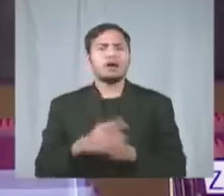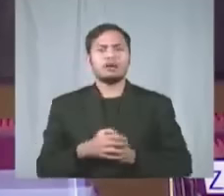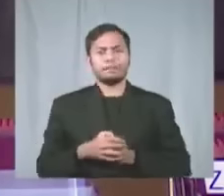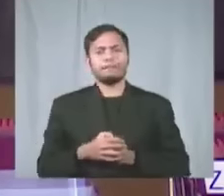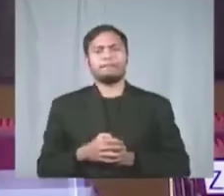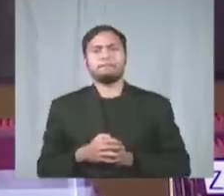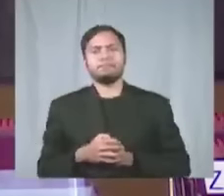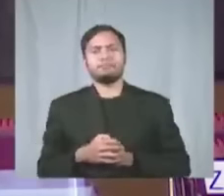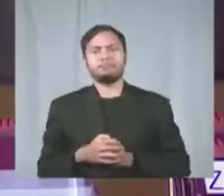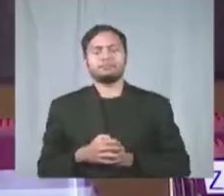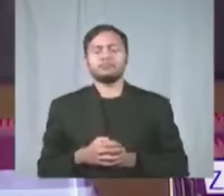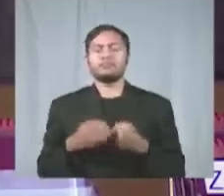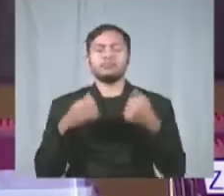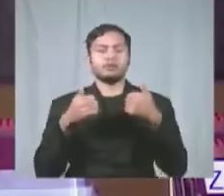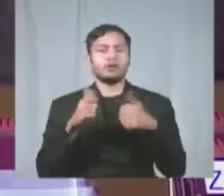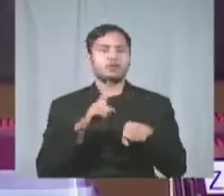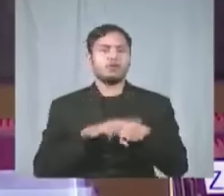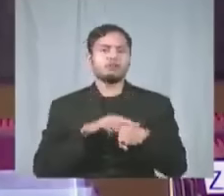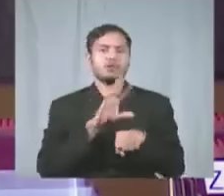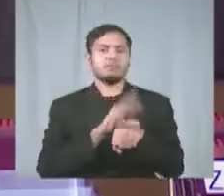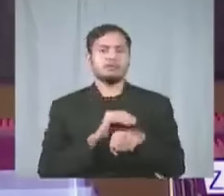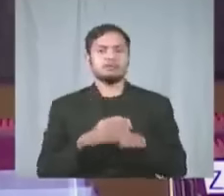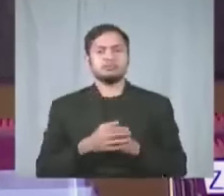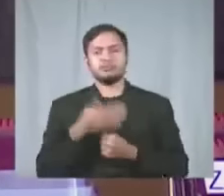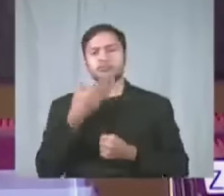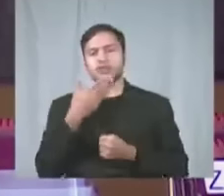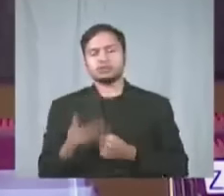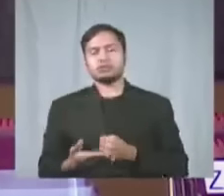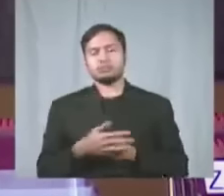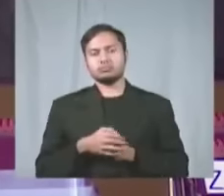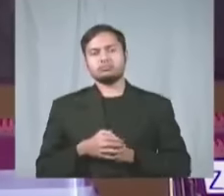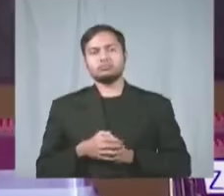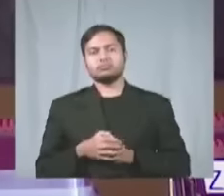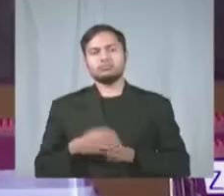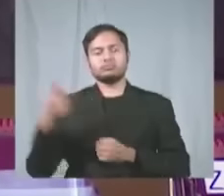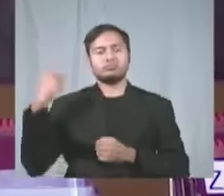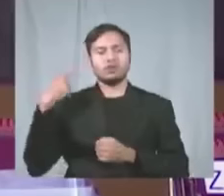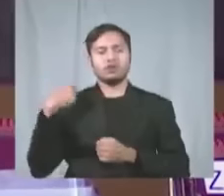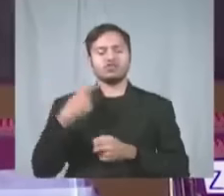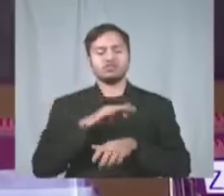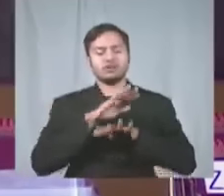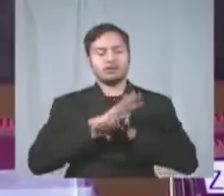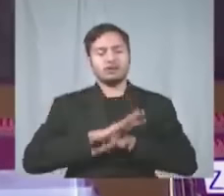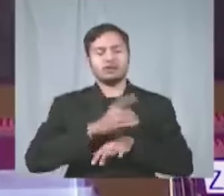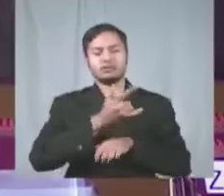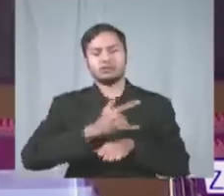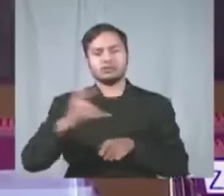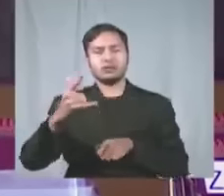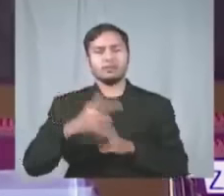habis. Ya, baik, terima kasih. Ya, mohon tetap tenang. Kita akan